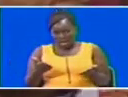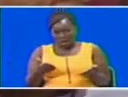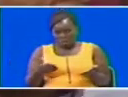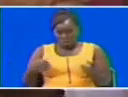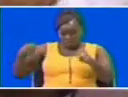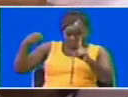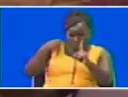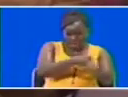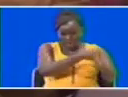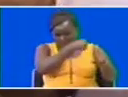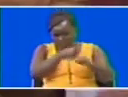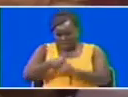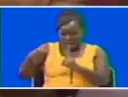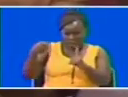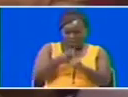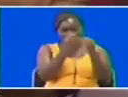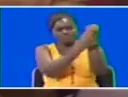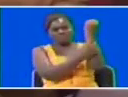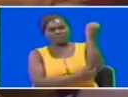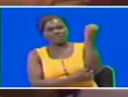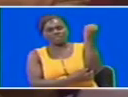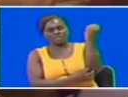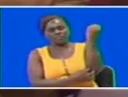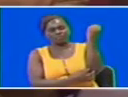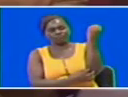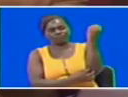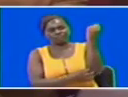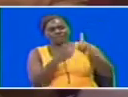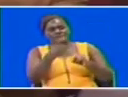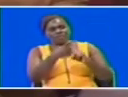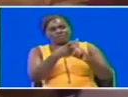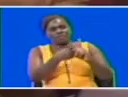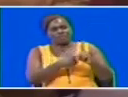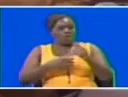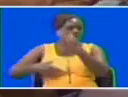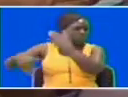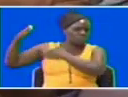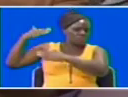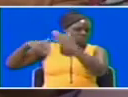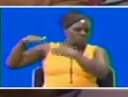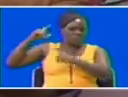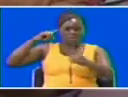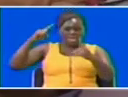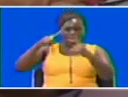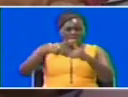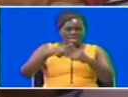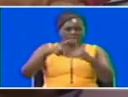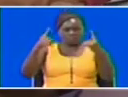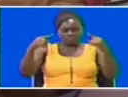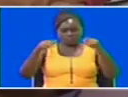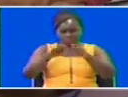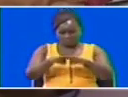tutapigana. Tutapigana na umaskini from Millennium Development Goals to